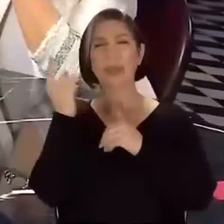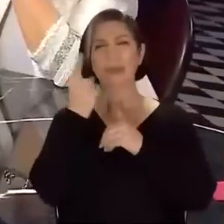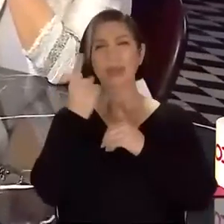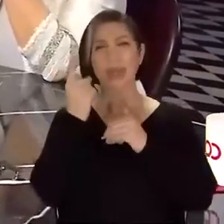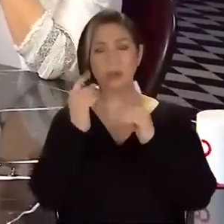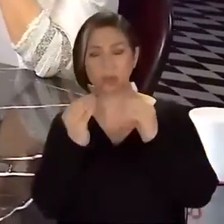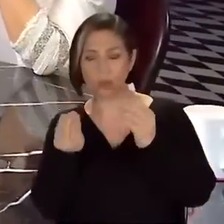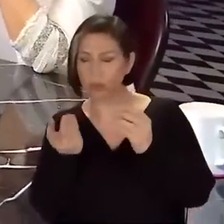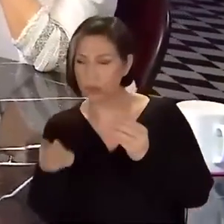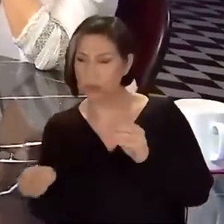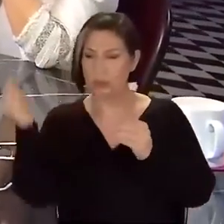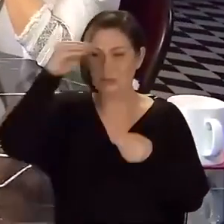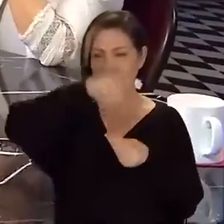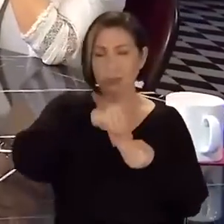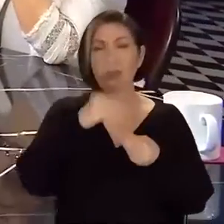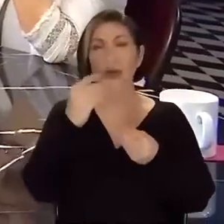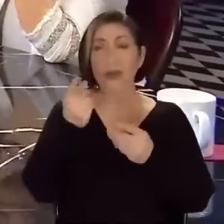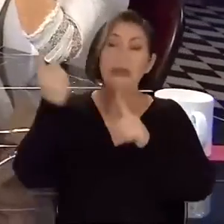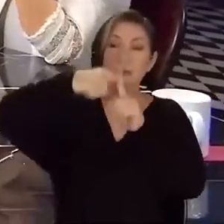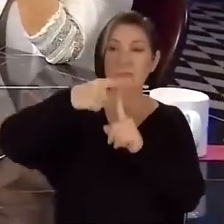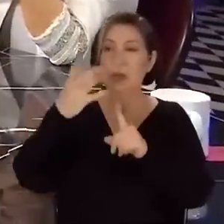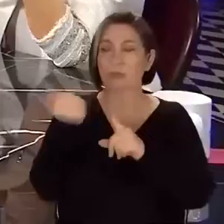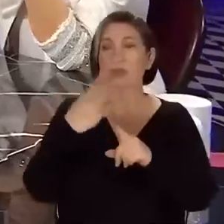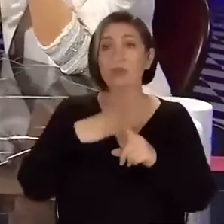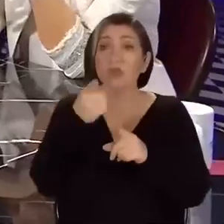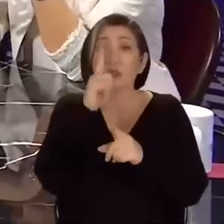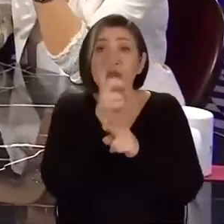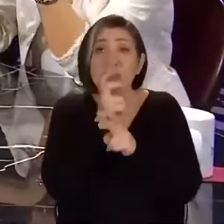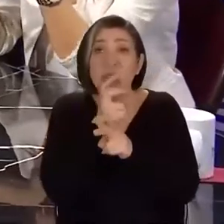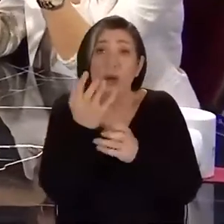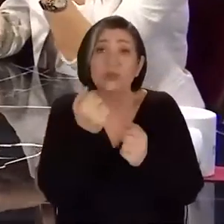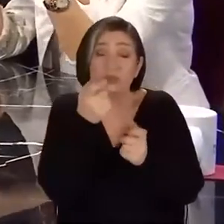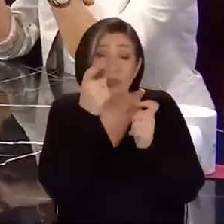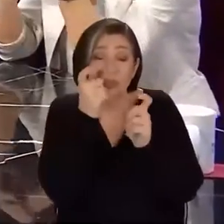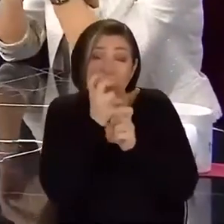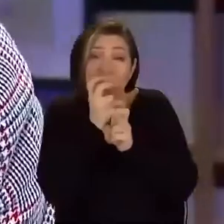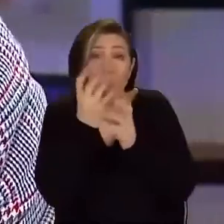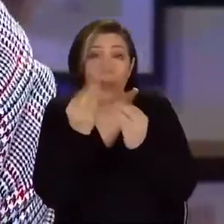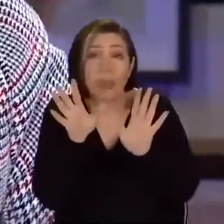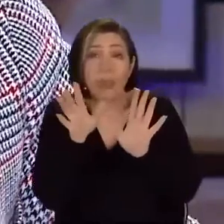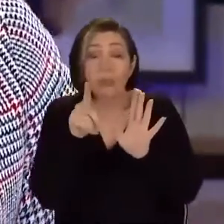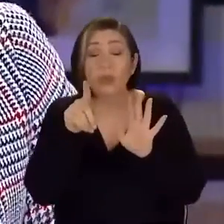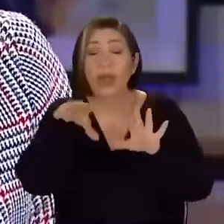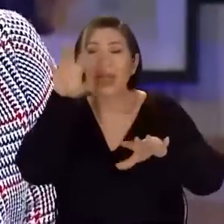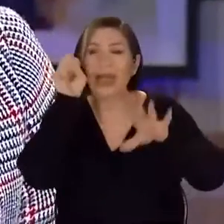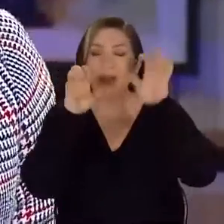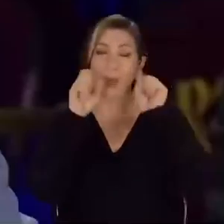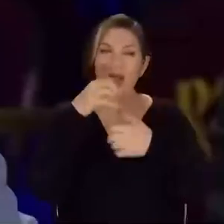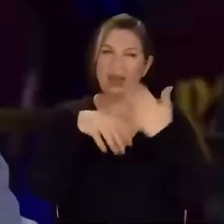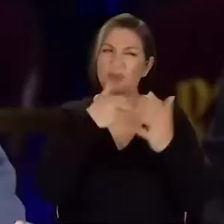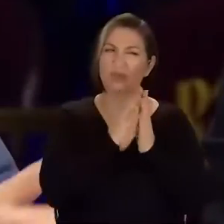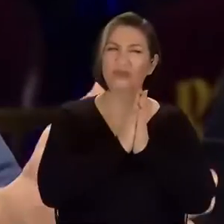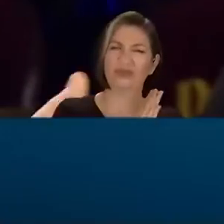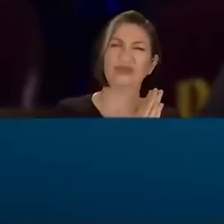daha üstüne bir şey almak istiyorsun. O zaman sen risk alacaksın. Hayatta her şeyin riski var. Yalnız bakın var. Burada yani kavramlar karışıyor. Yani